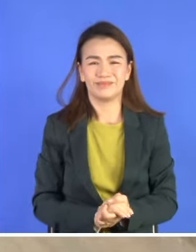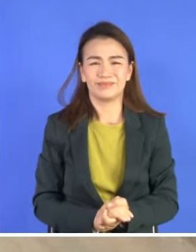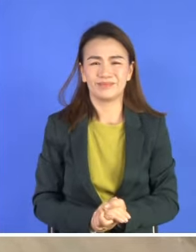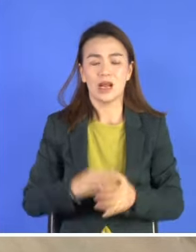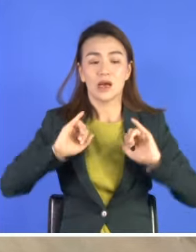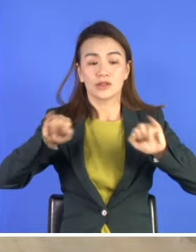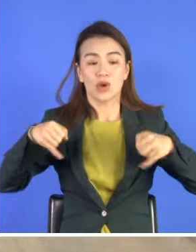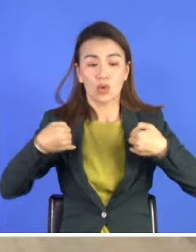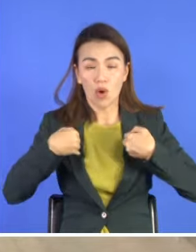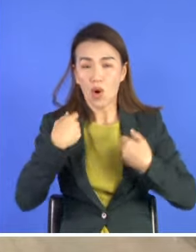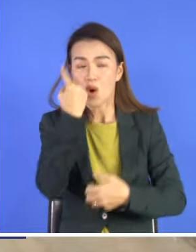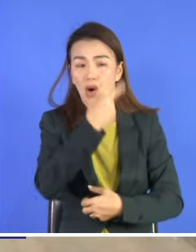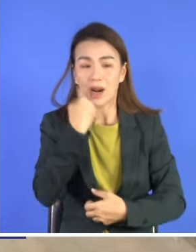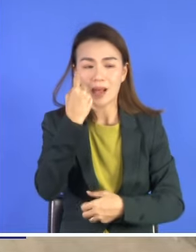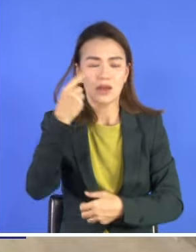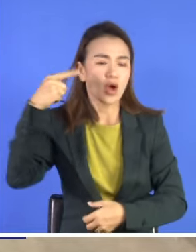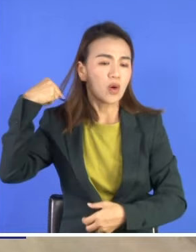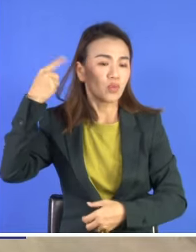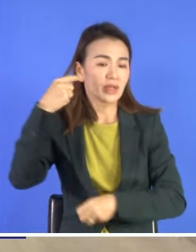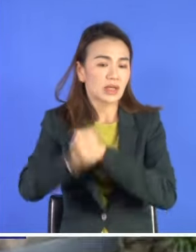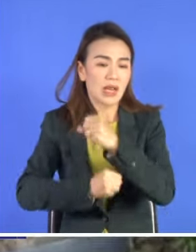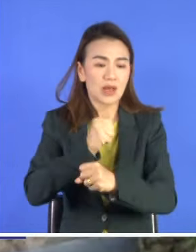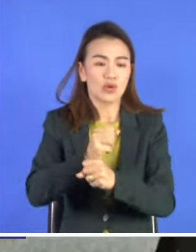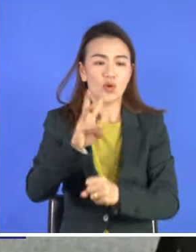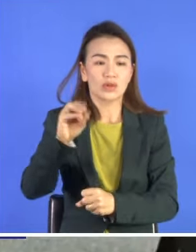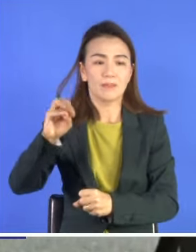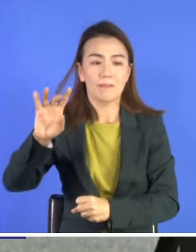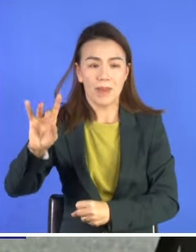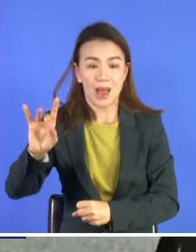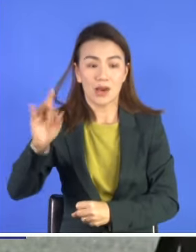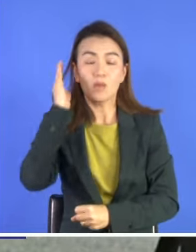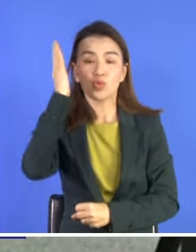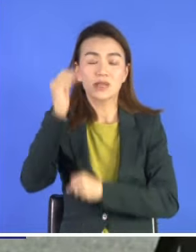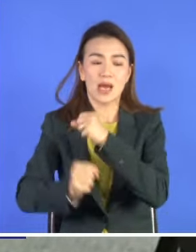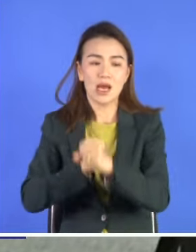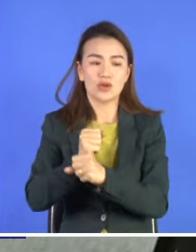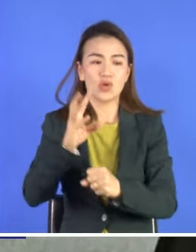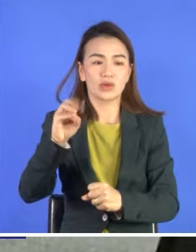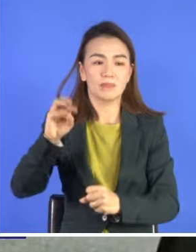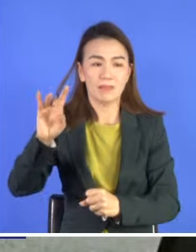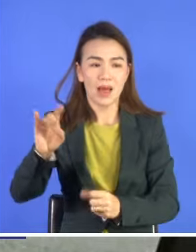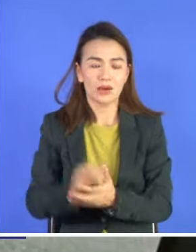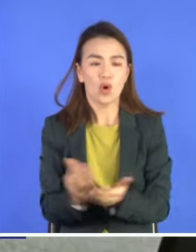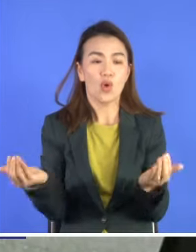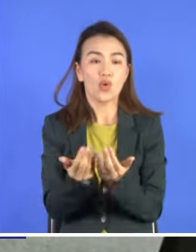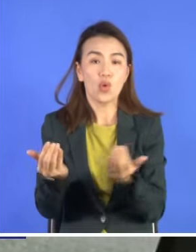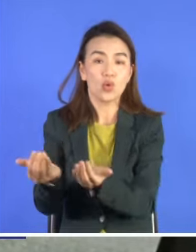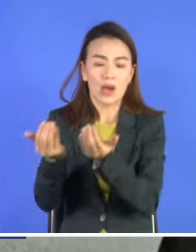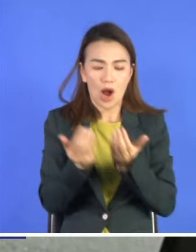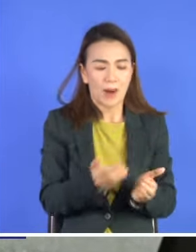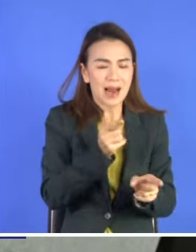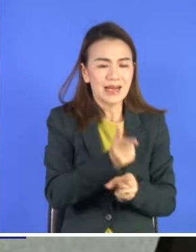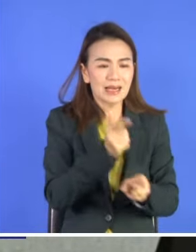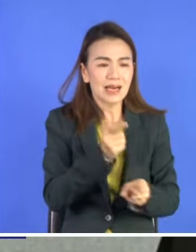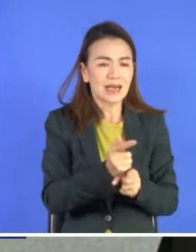บุญเนียมตาดอุไรอายุ 68ปีส่วนแมวเชื่อโจอี้เล่าว่าลูกชายนำเจ้าโจอี้มาเลี้ยงที่บ้านคือที่บ้านก็มีแมวอยู่